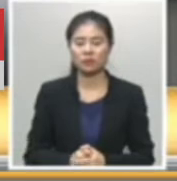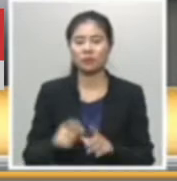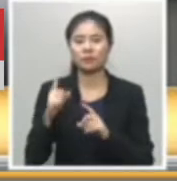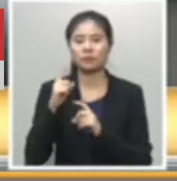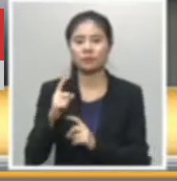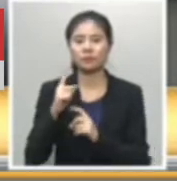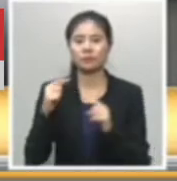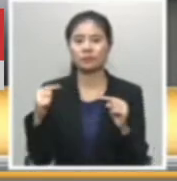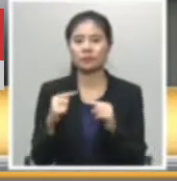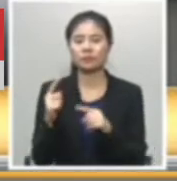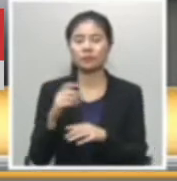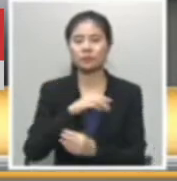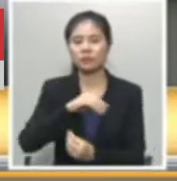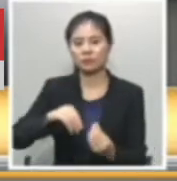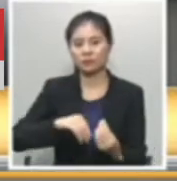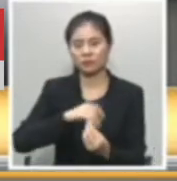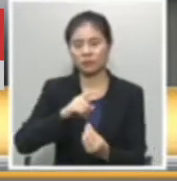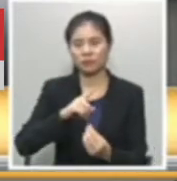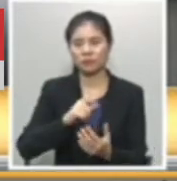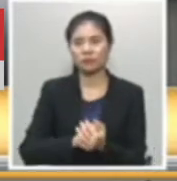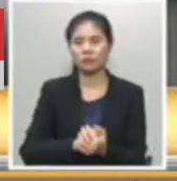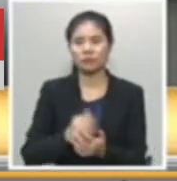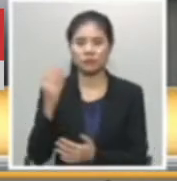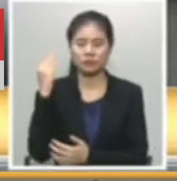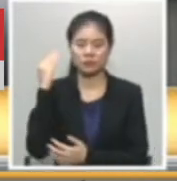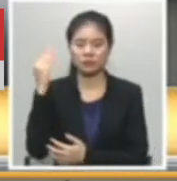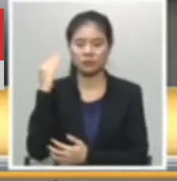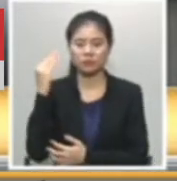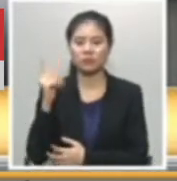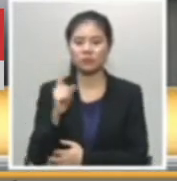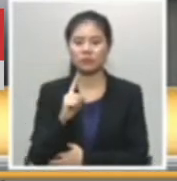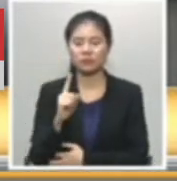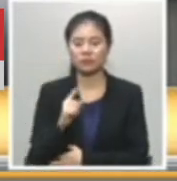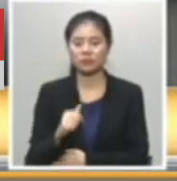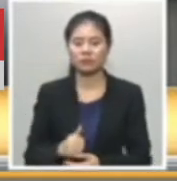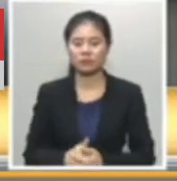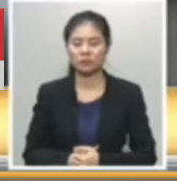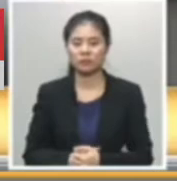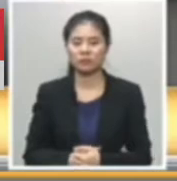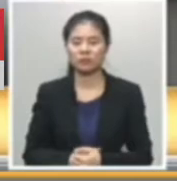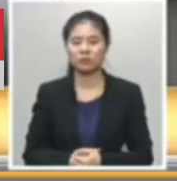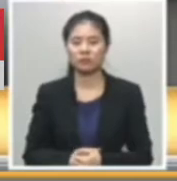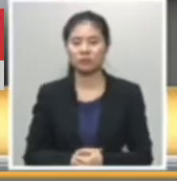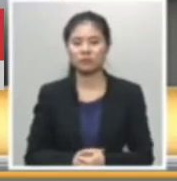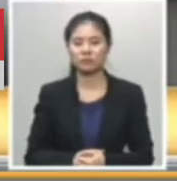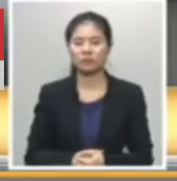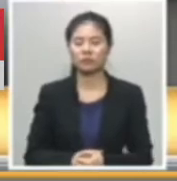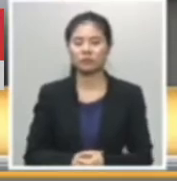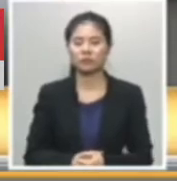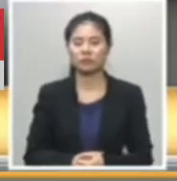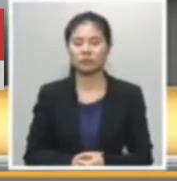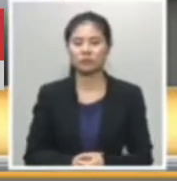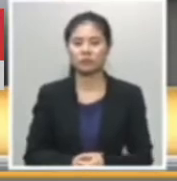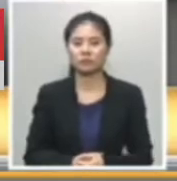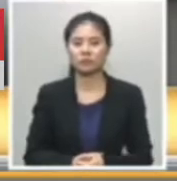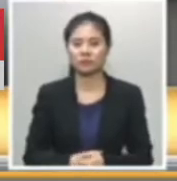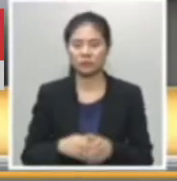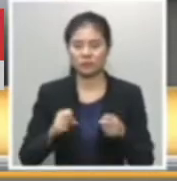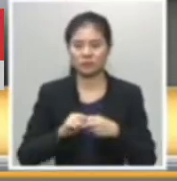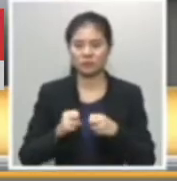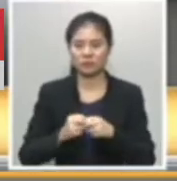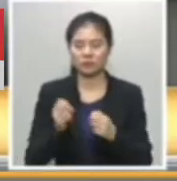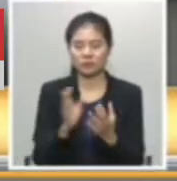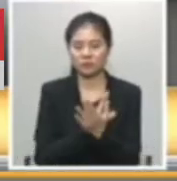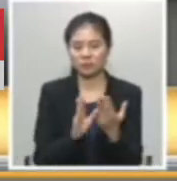เศรษฐกิจที่ผมได้กล่าวว่าเป็นสังเกตเมื่อสักครู่นั้นเนี่ยนะครับจากตัวเลขทั้งหมด5ตัวที่ผมบอกเนี่ยมันสะท้อนปัญหาประเทศอย่าง